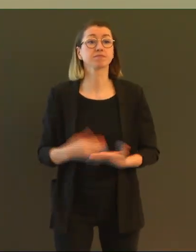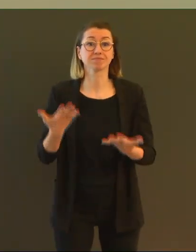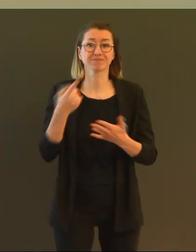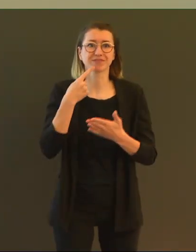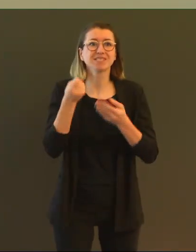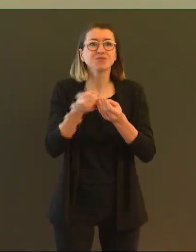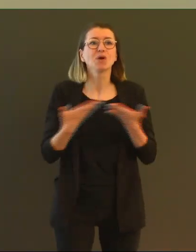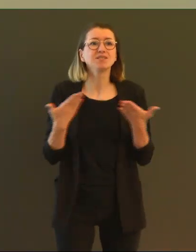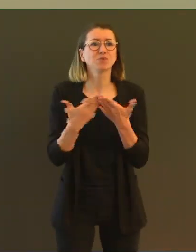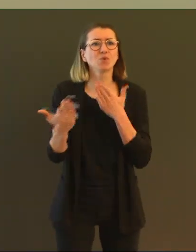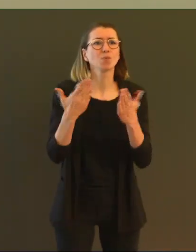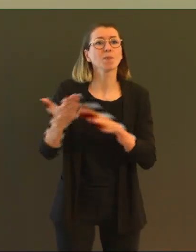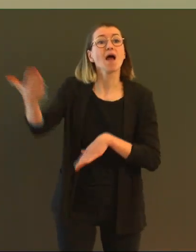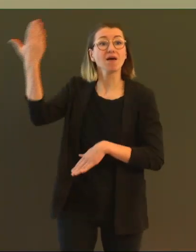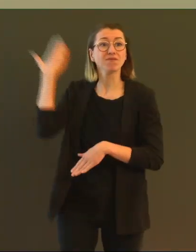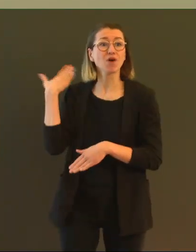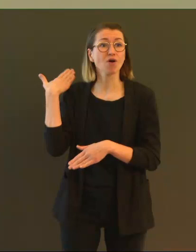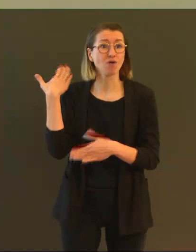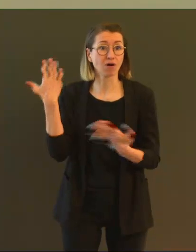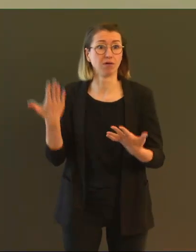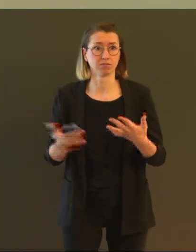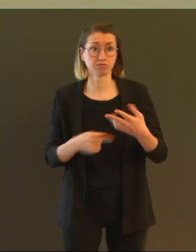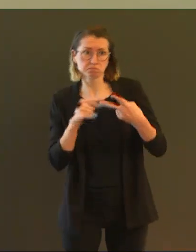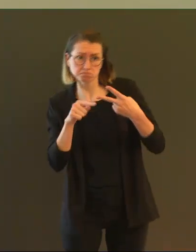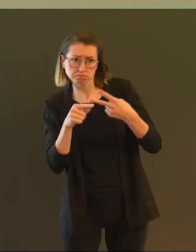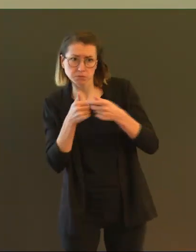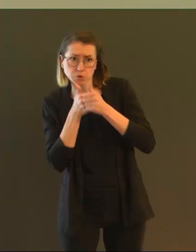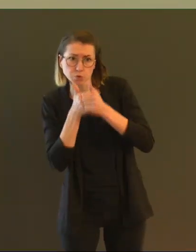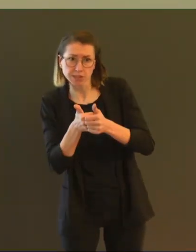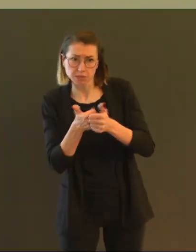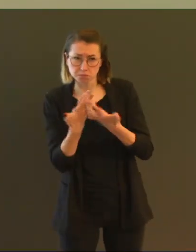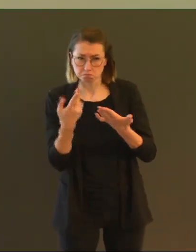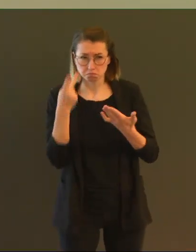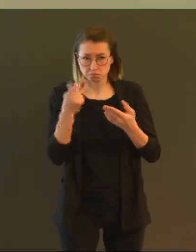aussi reste tout à fait favorable.